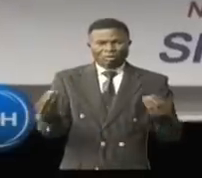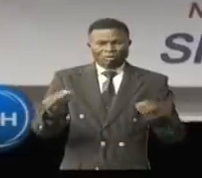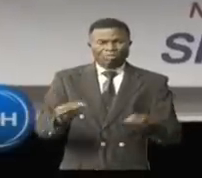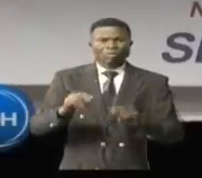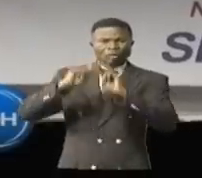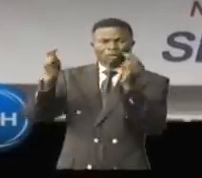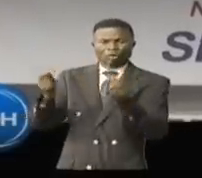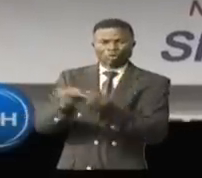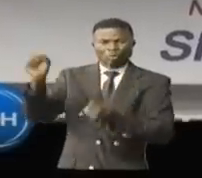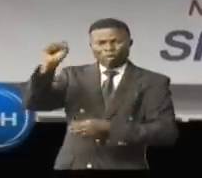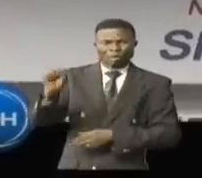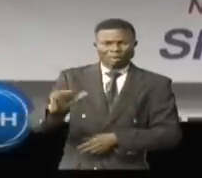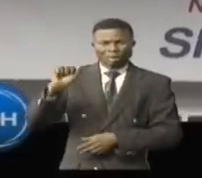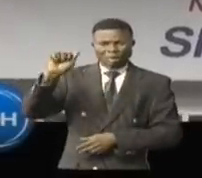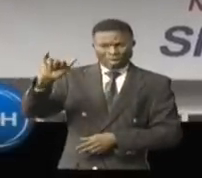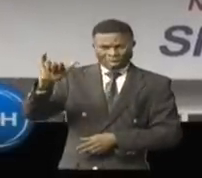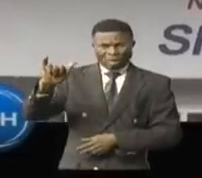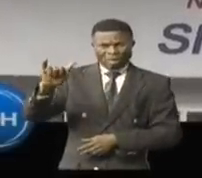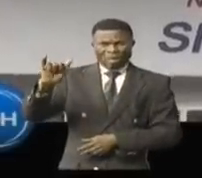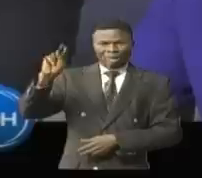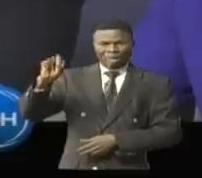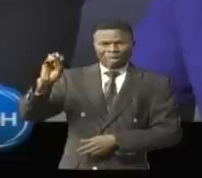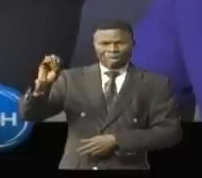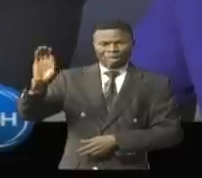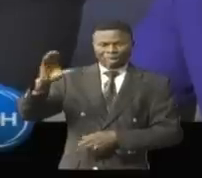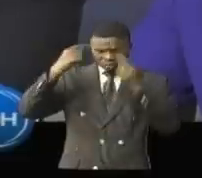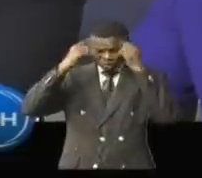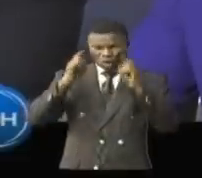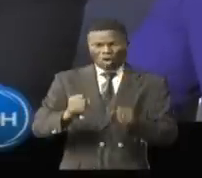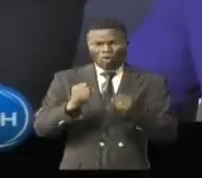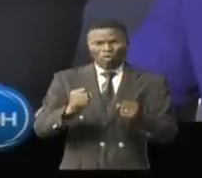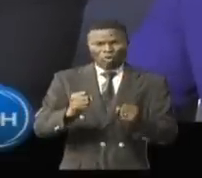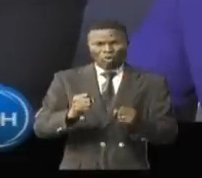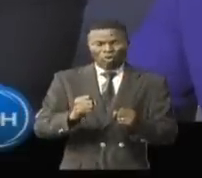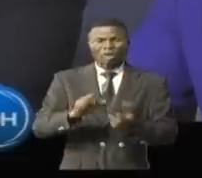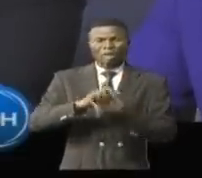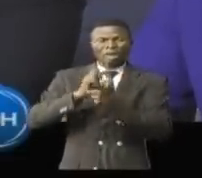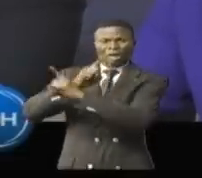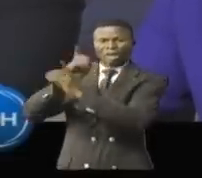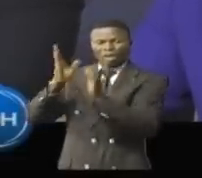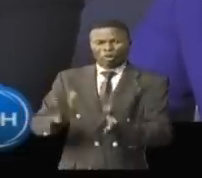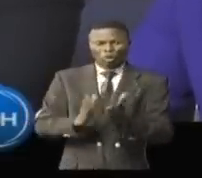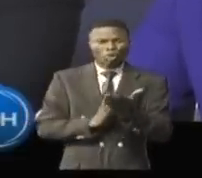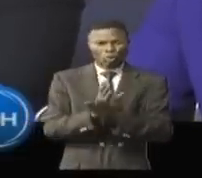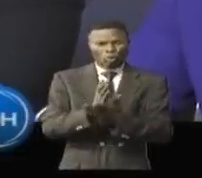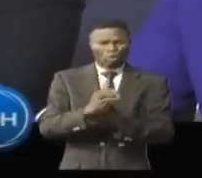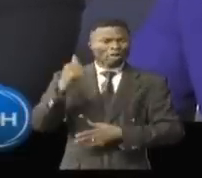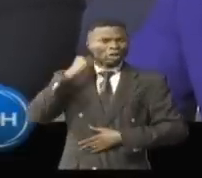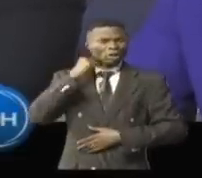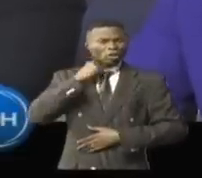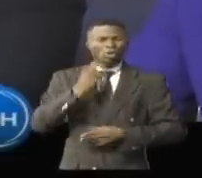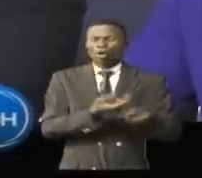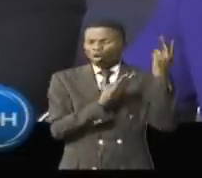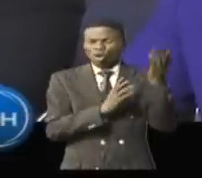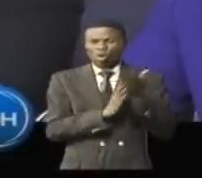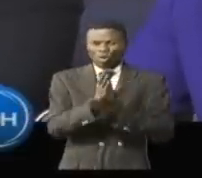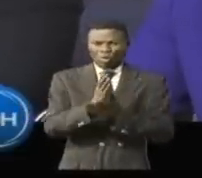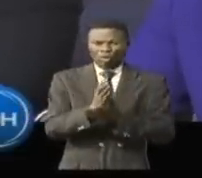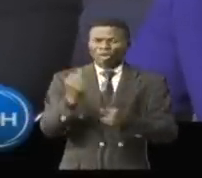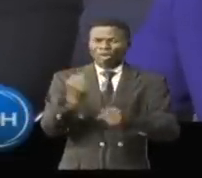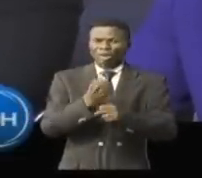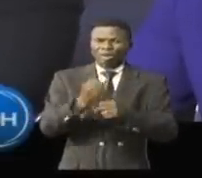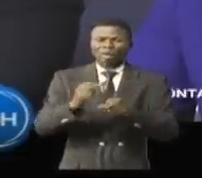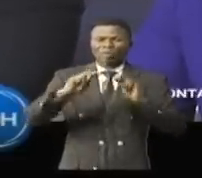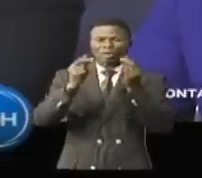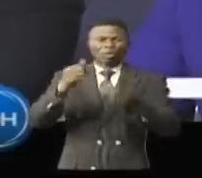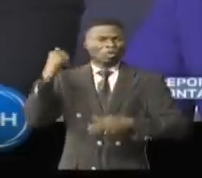CIMECO réaffirme sa détermination à continuer à être un syndicat éthique, porteur de vraies valeurs qui font la noblesse de la corporation